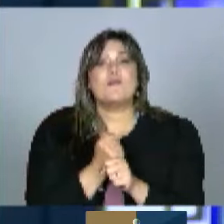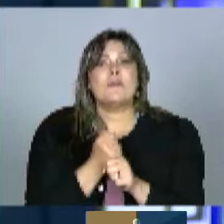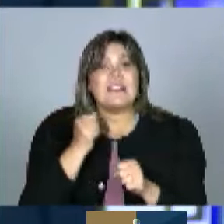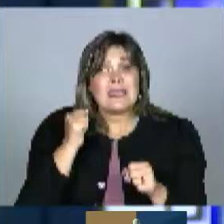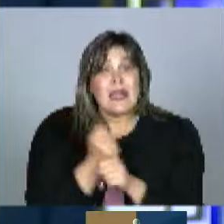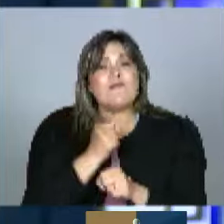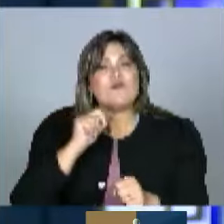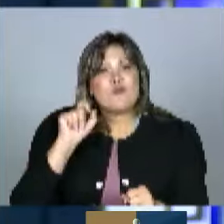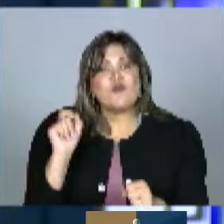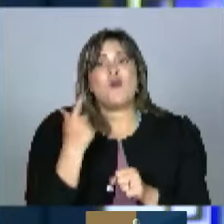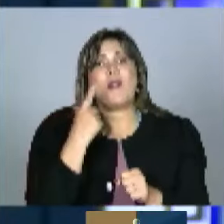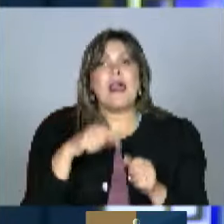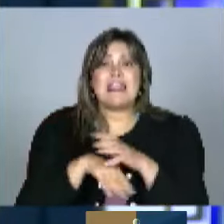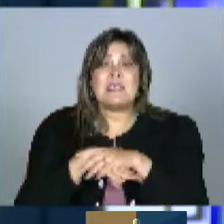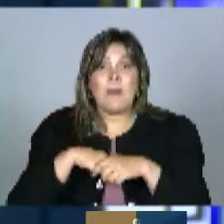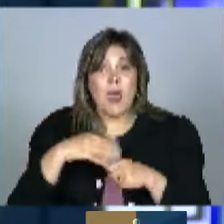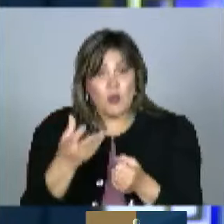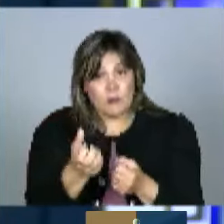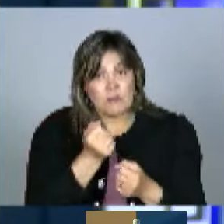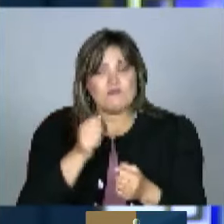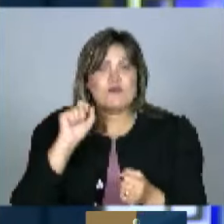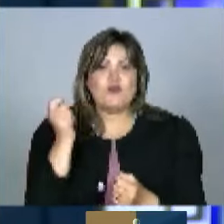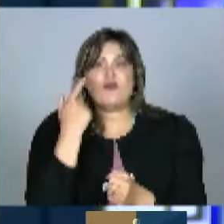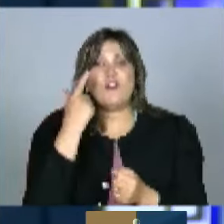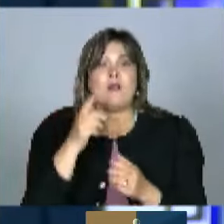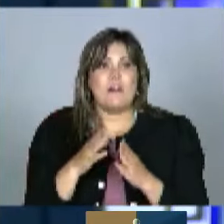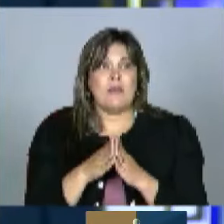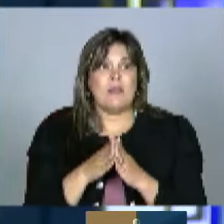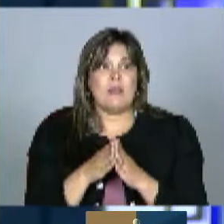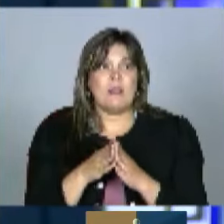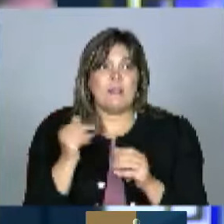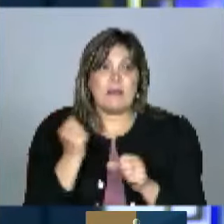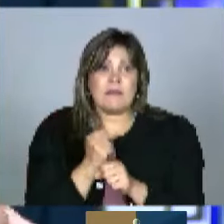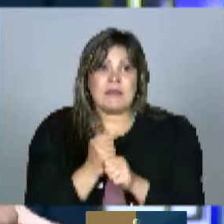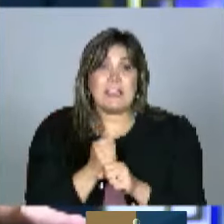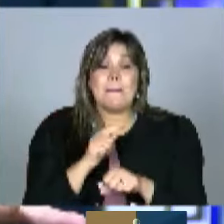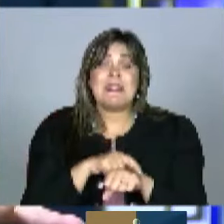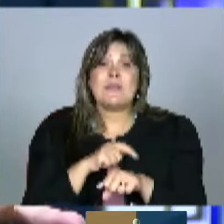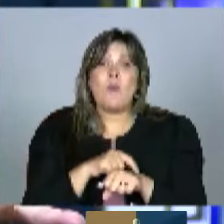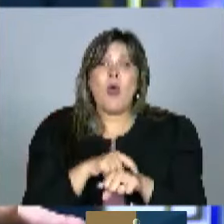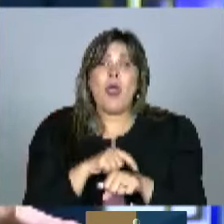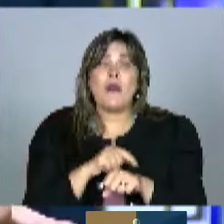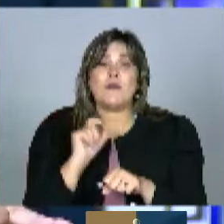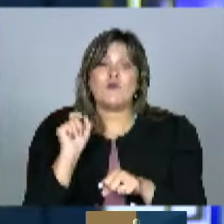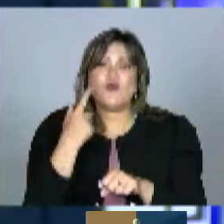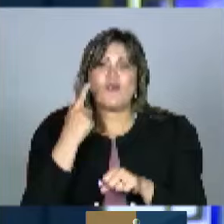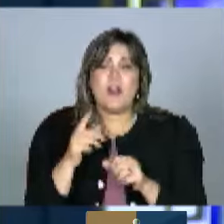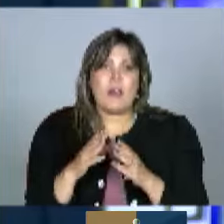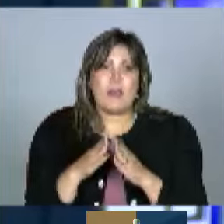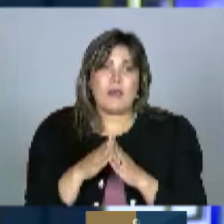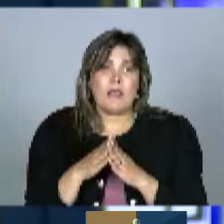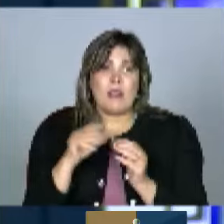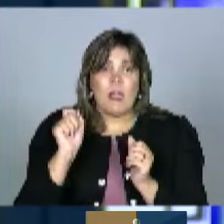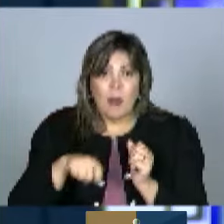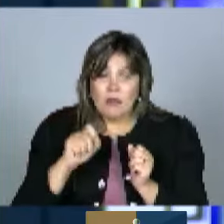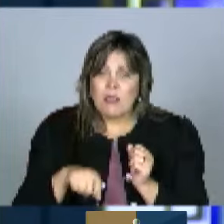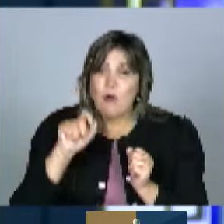صدور طب في صيغه تنفيذيه بتكون يا فندم ز اه مزير بالصيغه التنفيذيه بس مؤقته زي ما قلت سيادتك ان القضاء